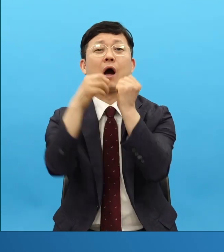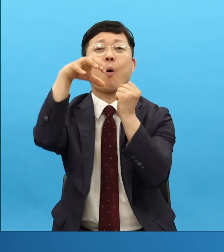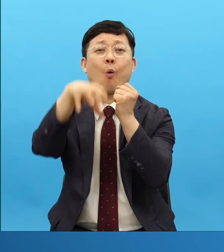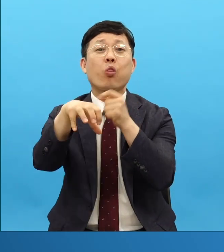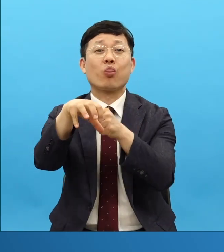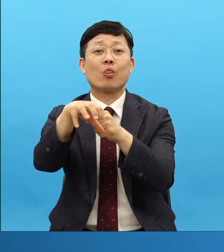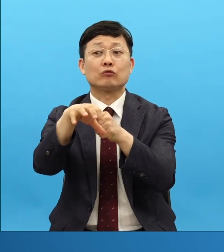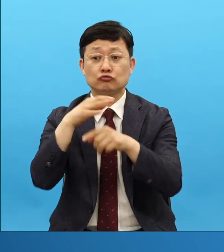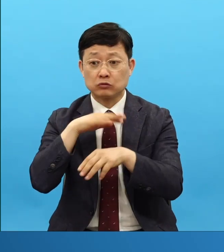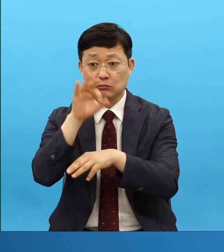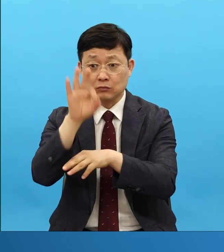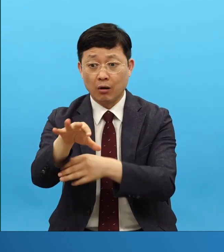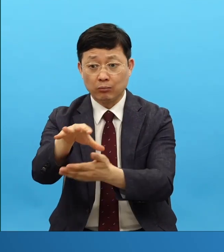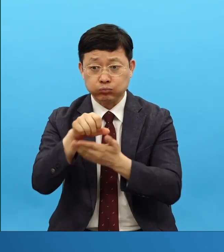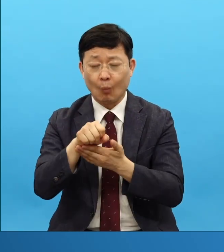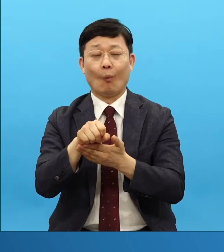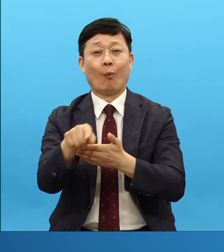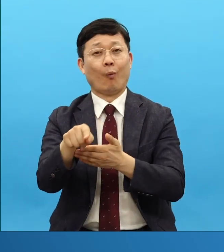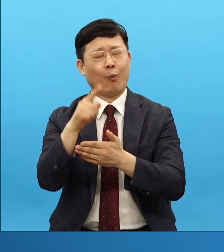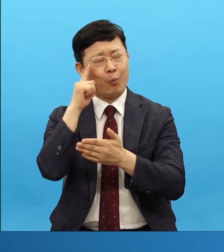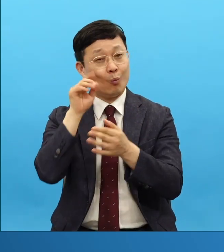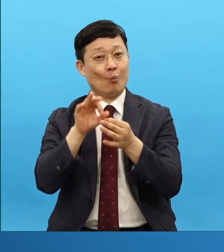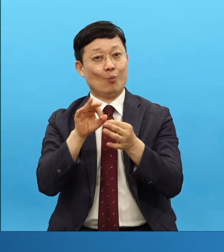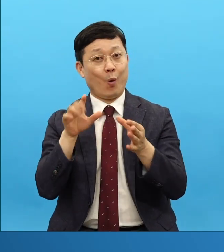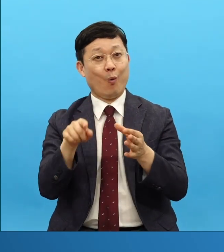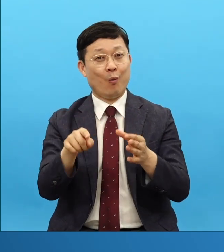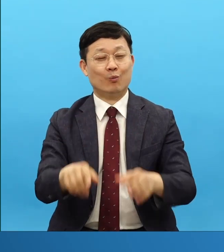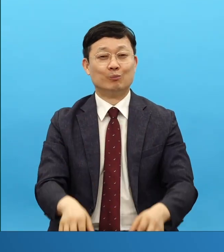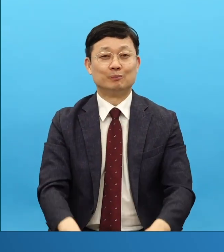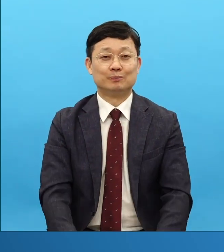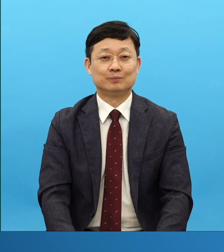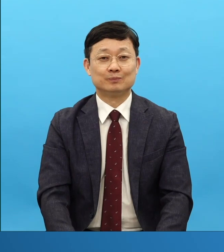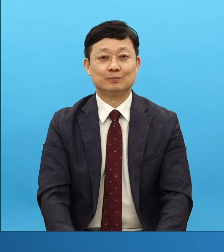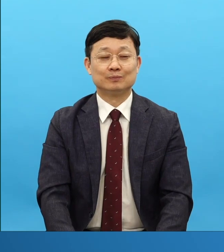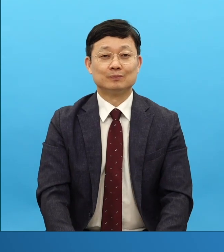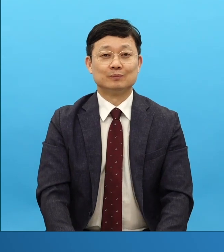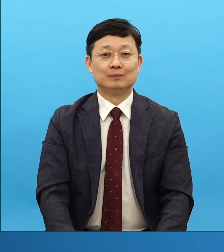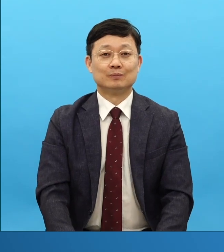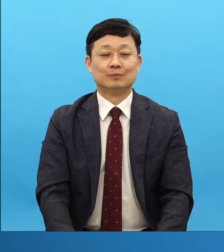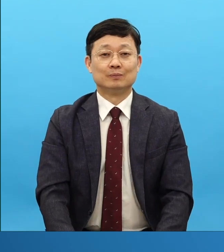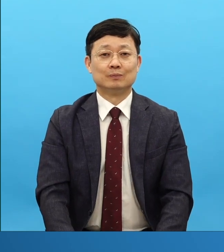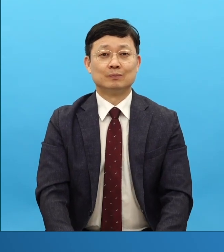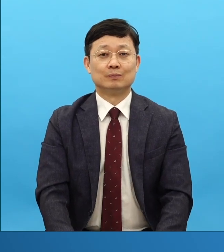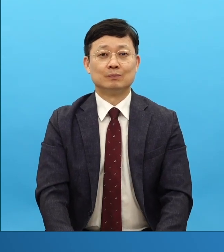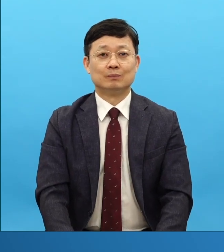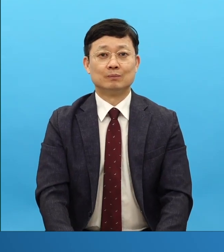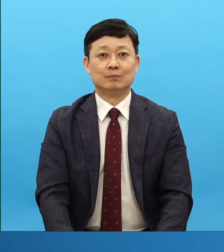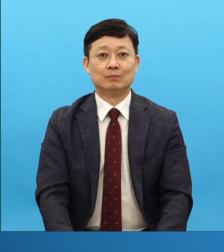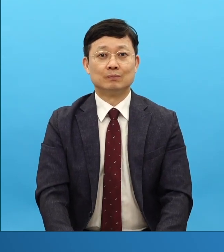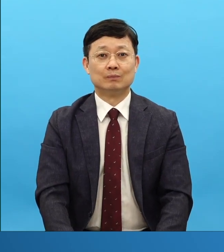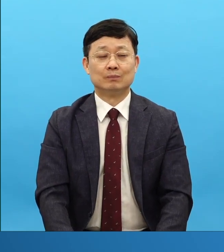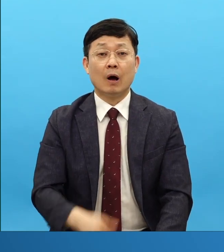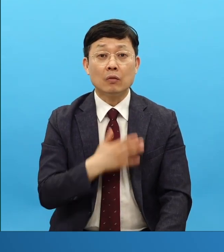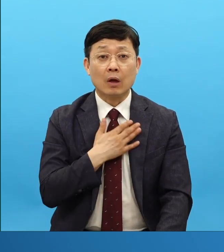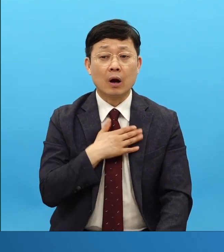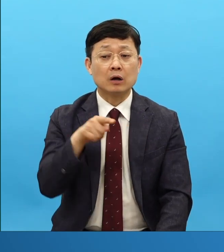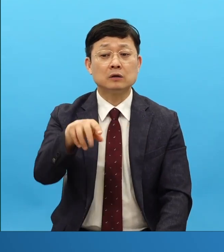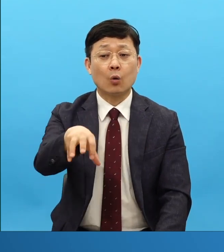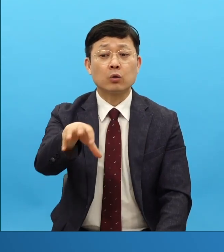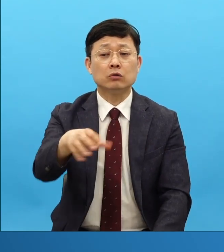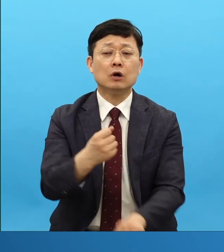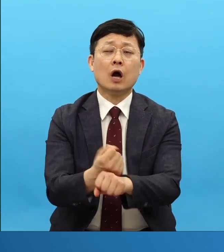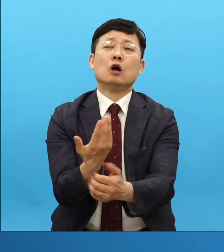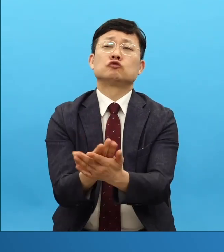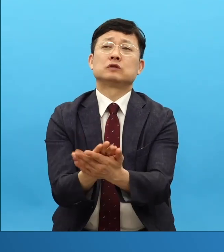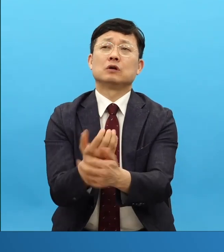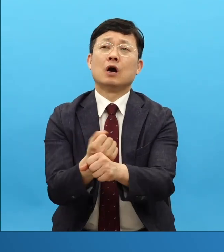The Emmanuel Soul Church right now, that used to be the Emmanuel Retreat Center. 뭐 성경에도 그렇게 돼 있지 않지만 제 기도가 그거 임마누엘 수양 꼭 주세요. 남의 그걸